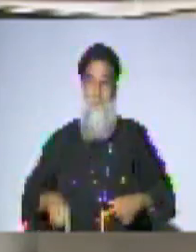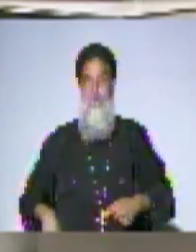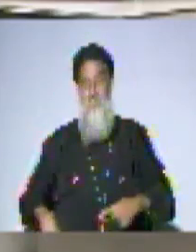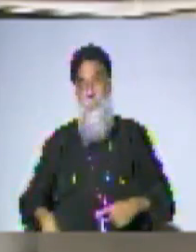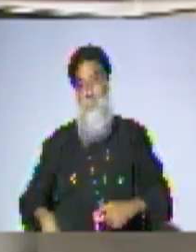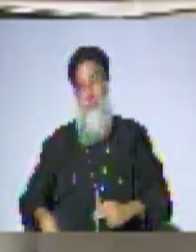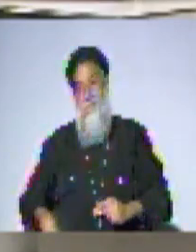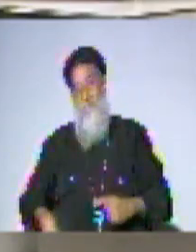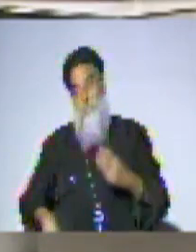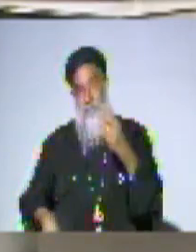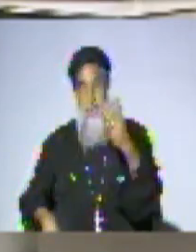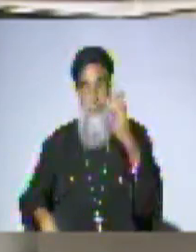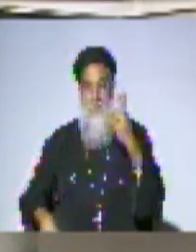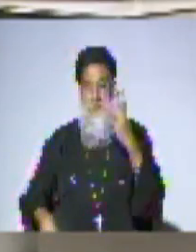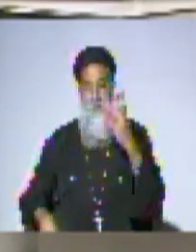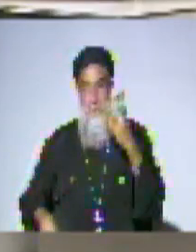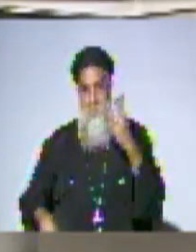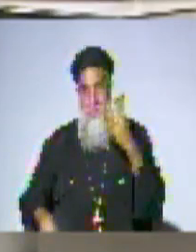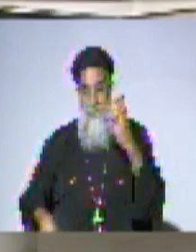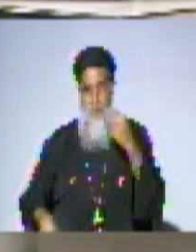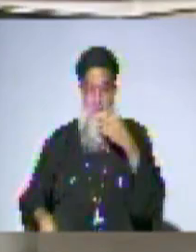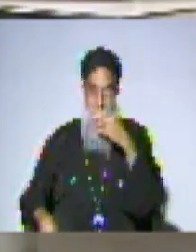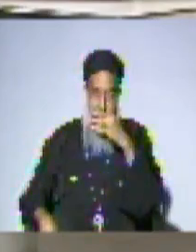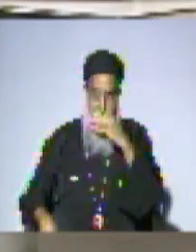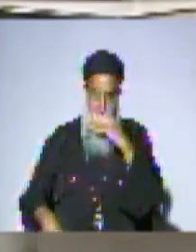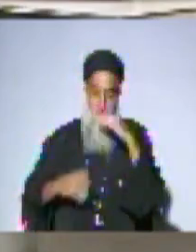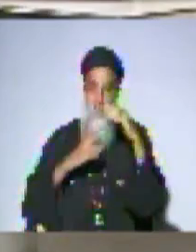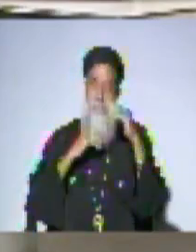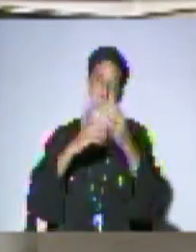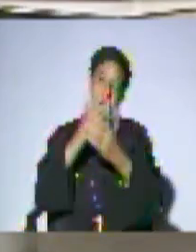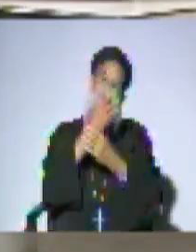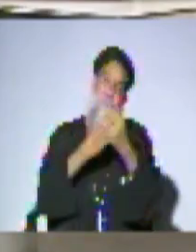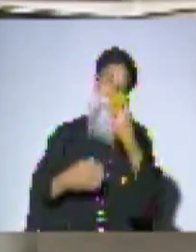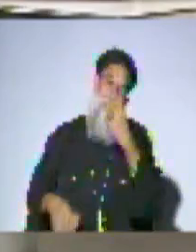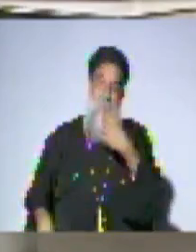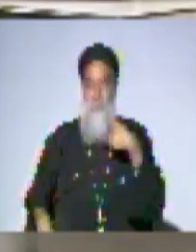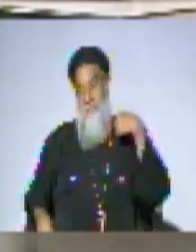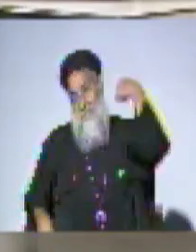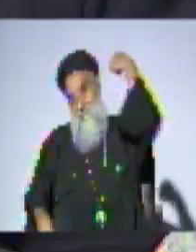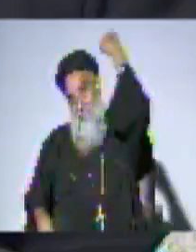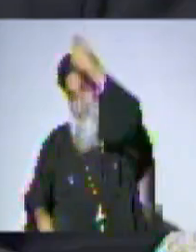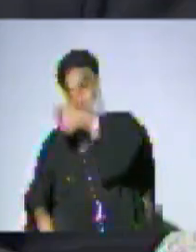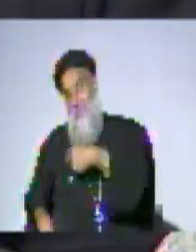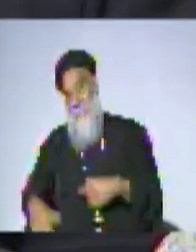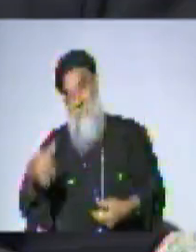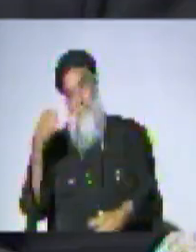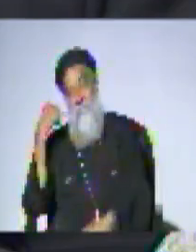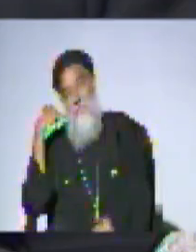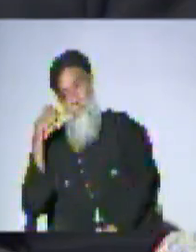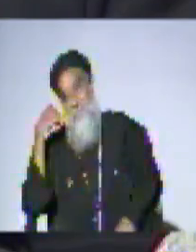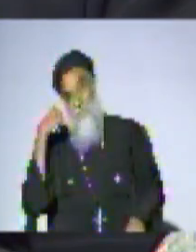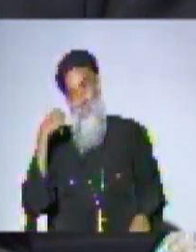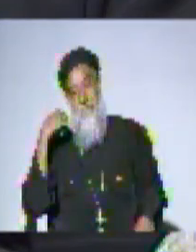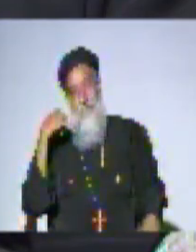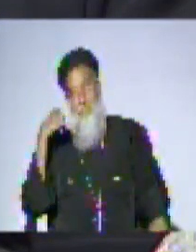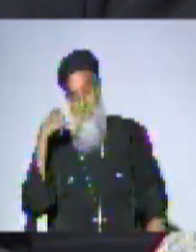لكن ثالوث في أقنوميته، الأب والابن والروح القدس. معنا اتصال أستاذ يوسف.